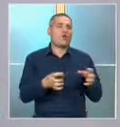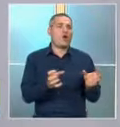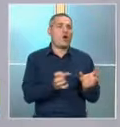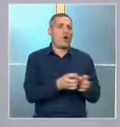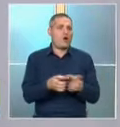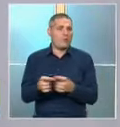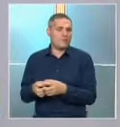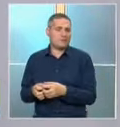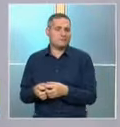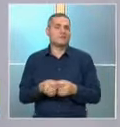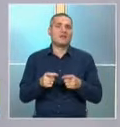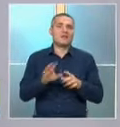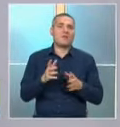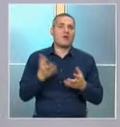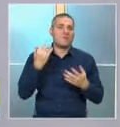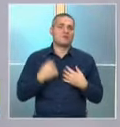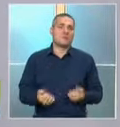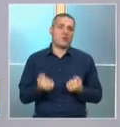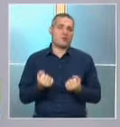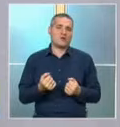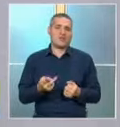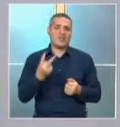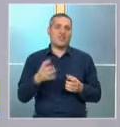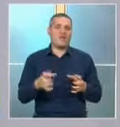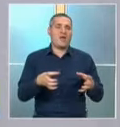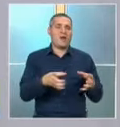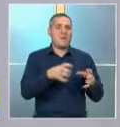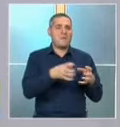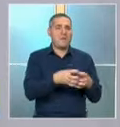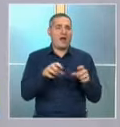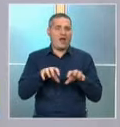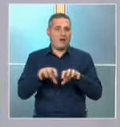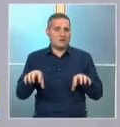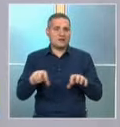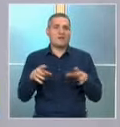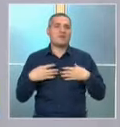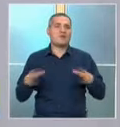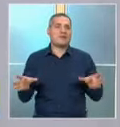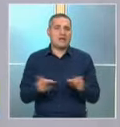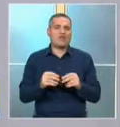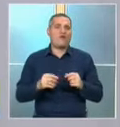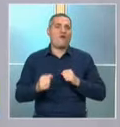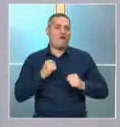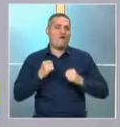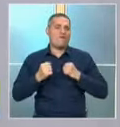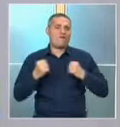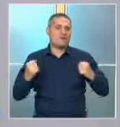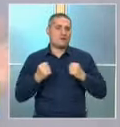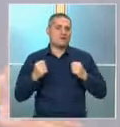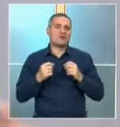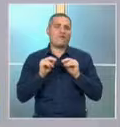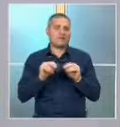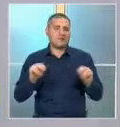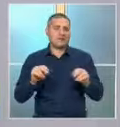там понякога и беше много трудно, когато две паралелки или три имат физическо възпитание, просто се,